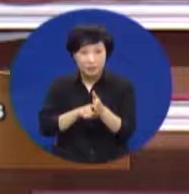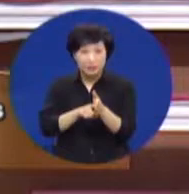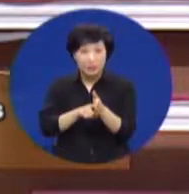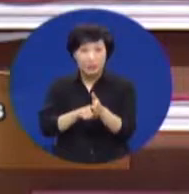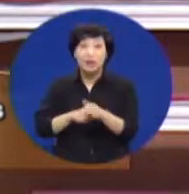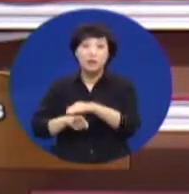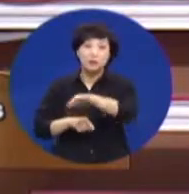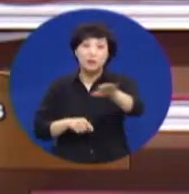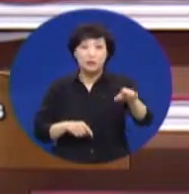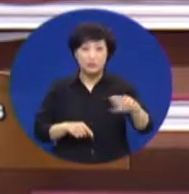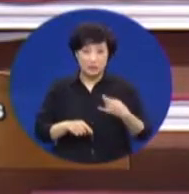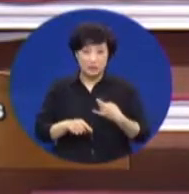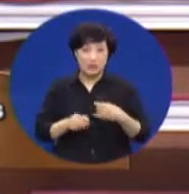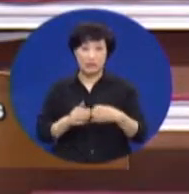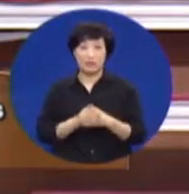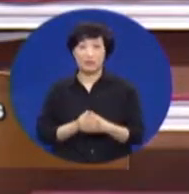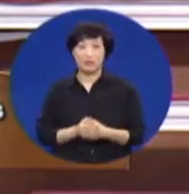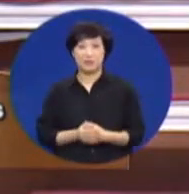우리들에게